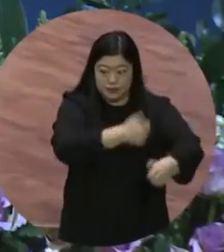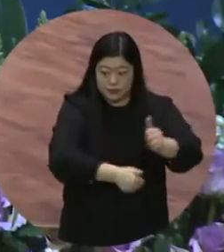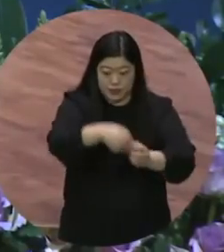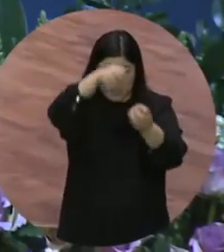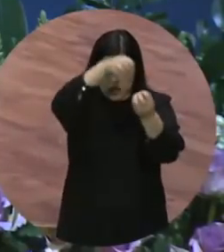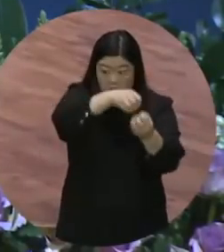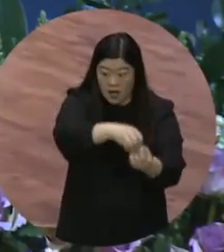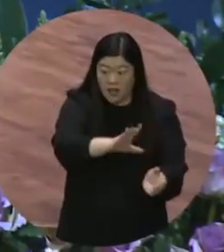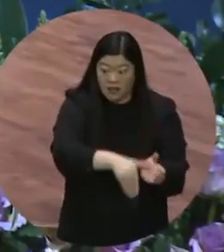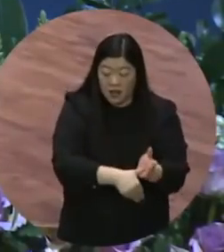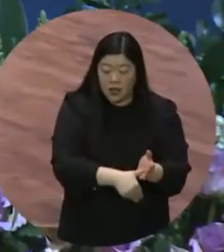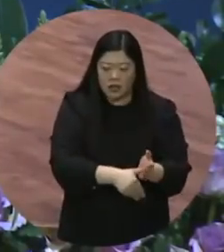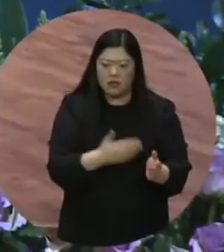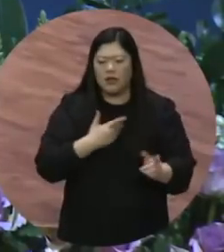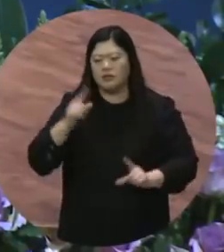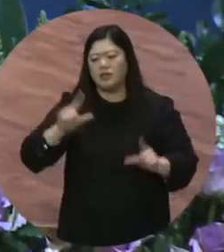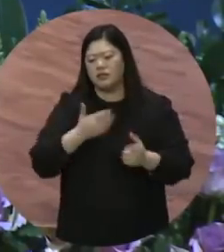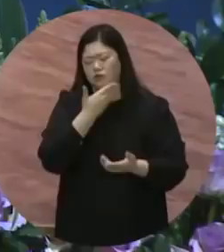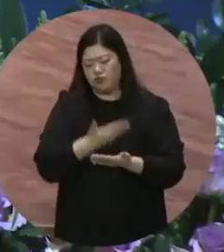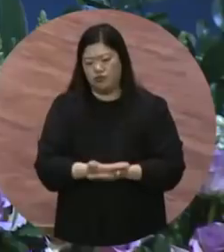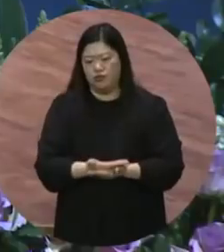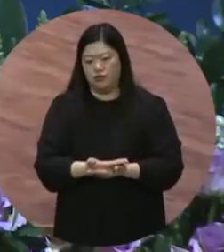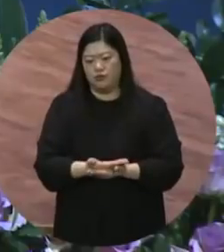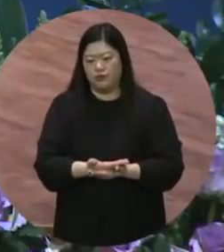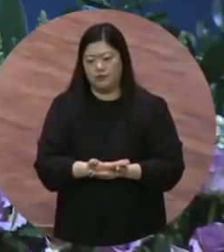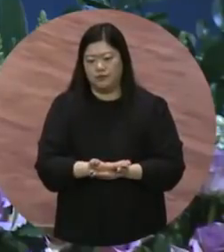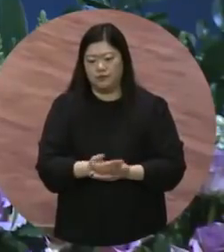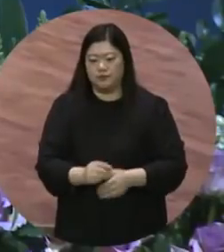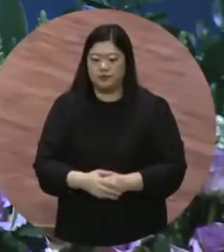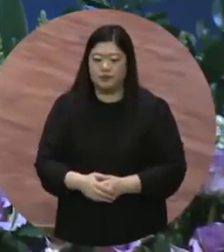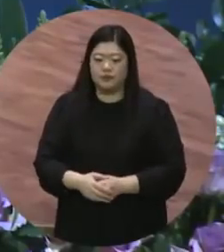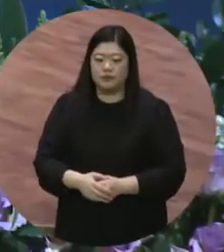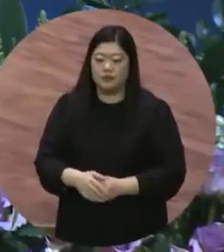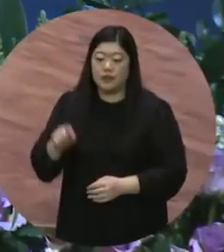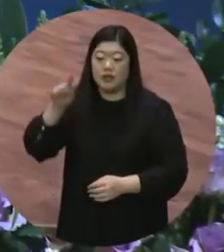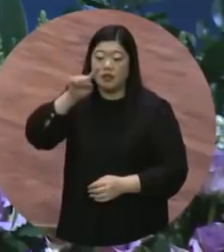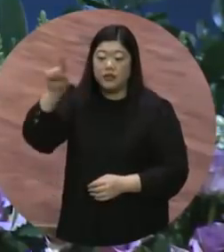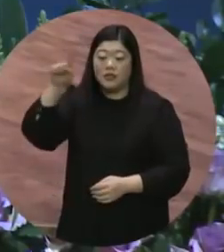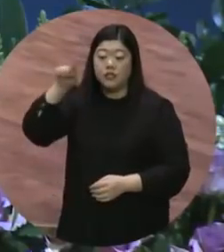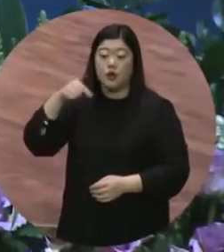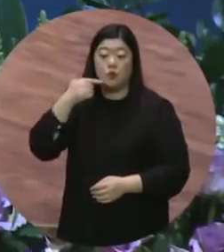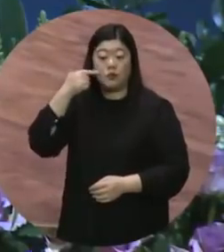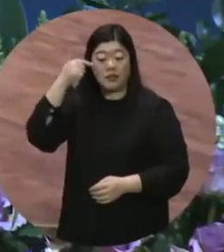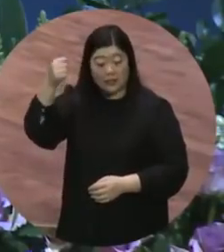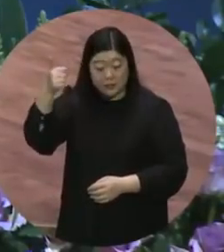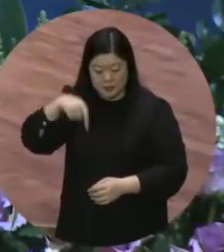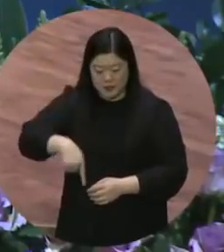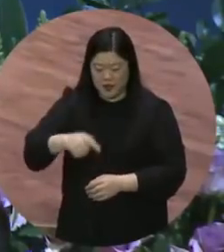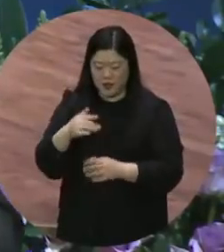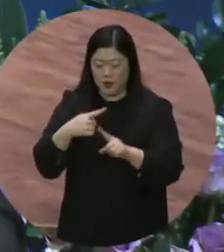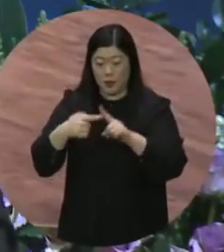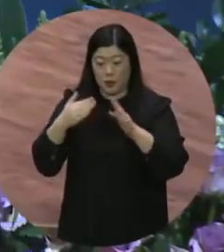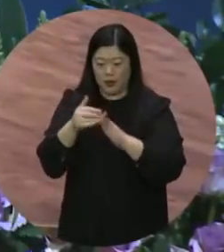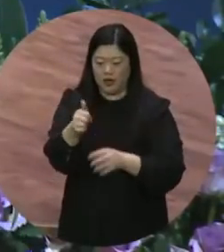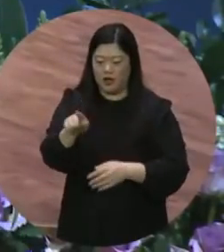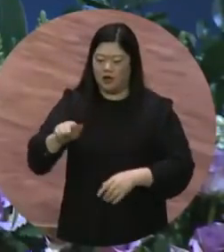건축을 완공하면서 2019년도에 중요한 메시지를 했습니다. 제2의 개척시대다.